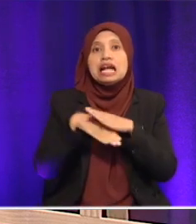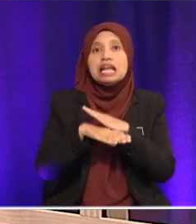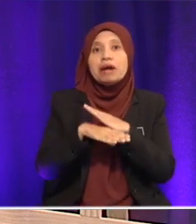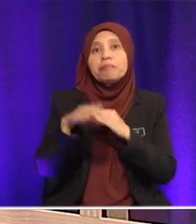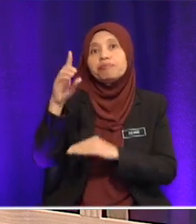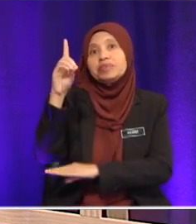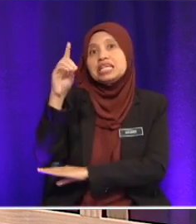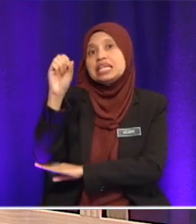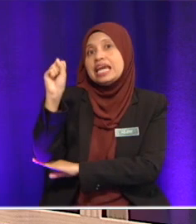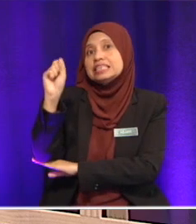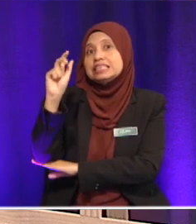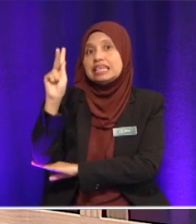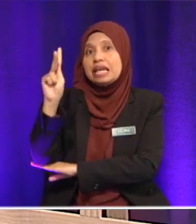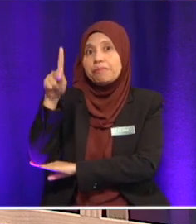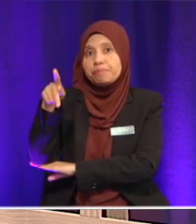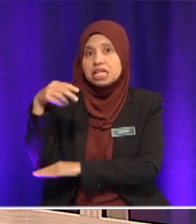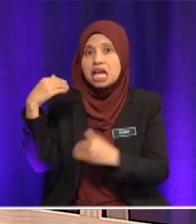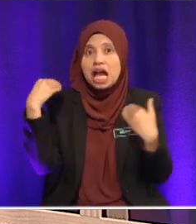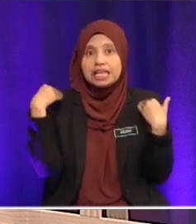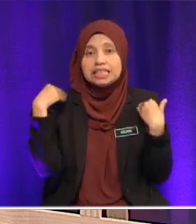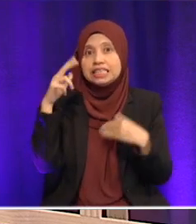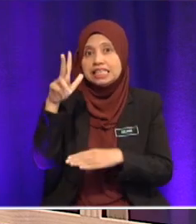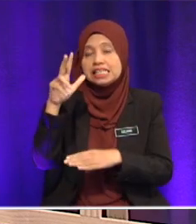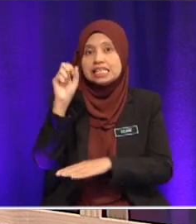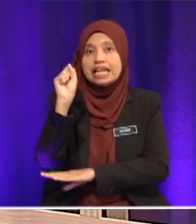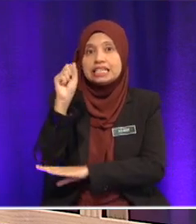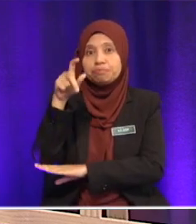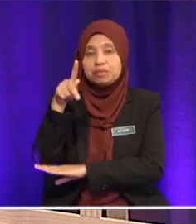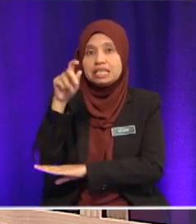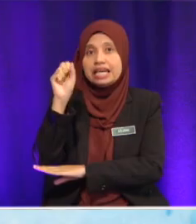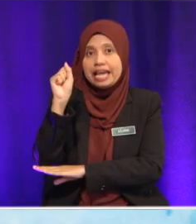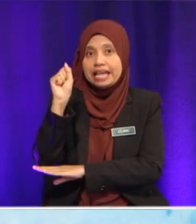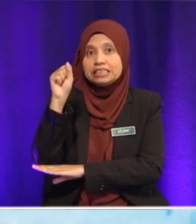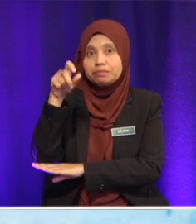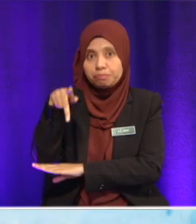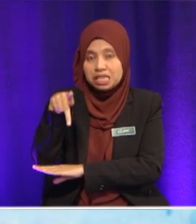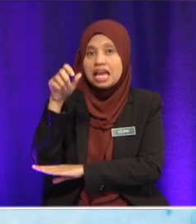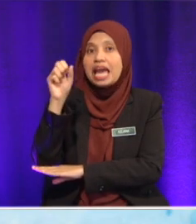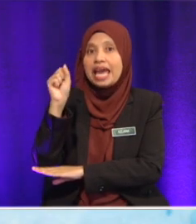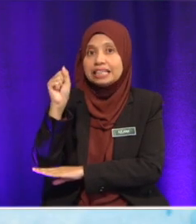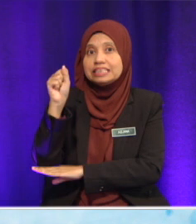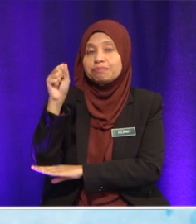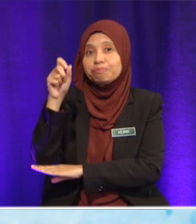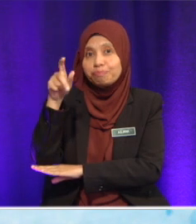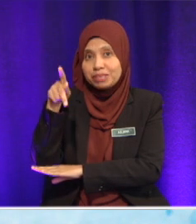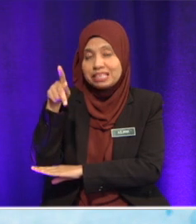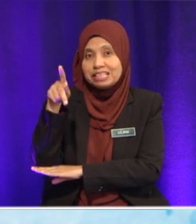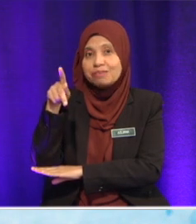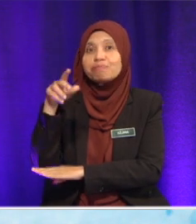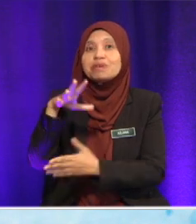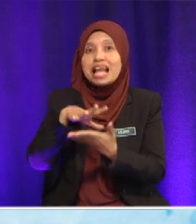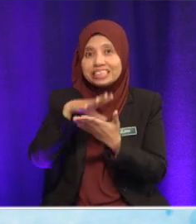kita ada tiga kandungan pendek pembelajaran dan juga tidak ada